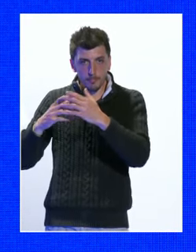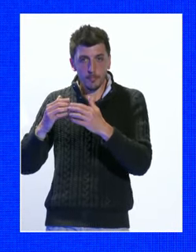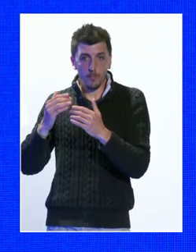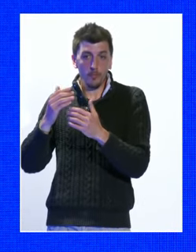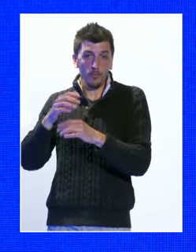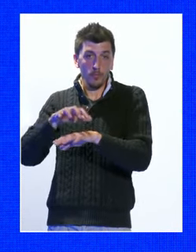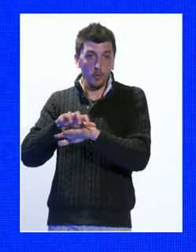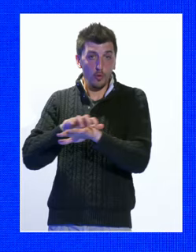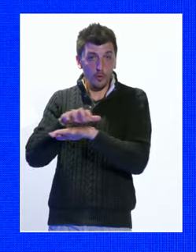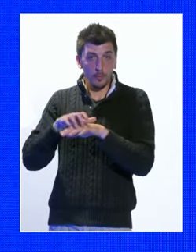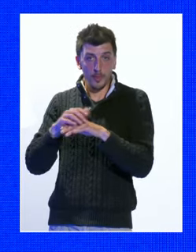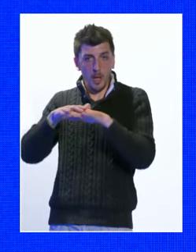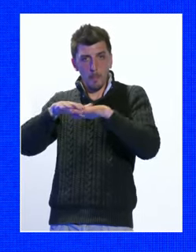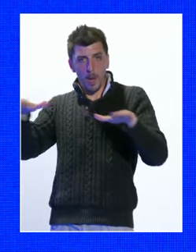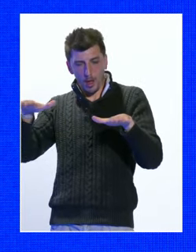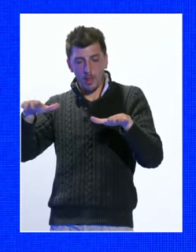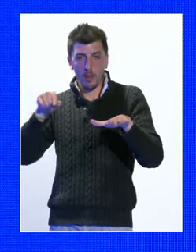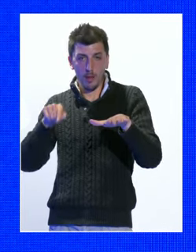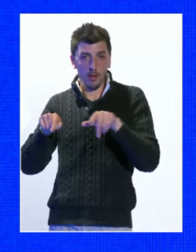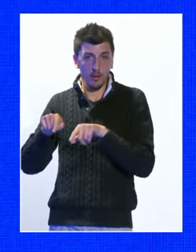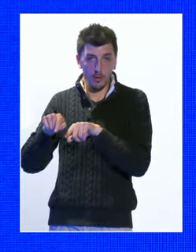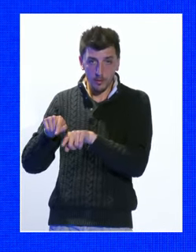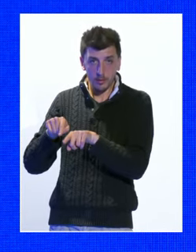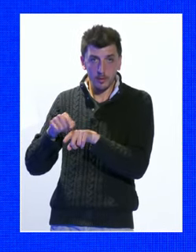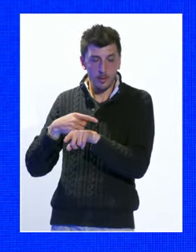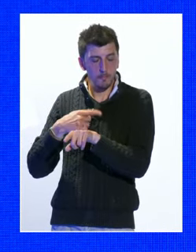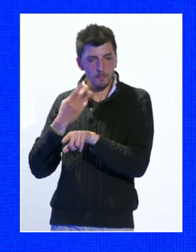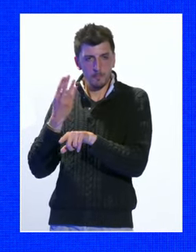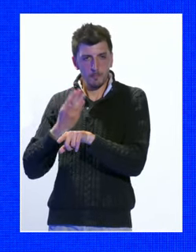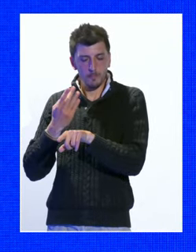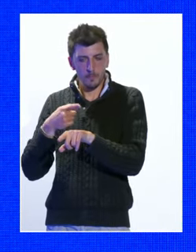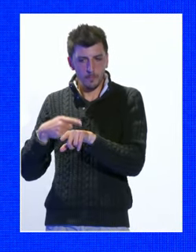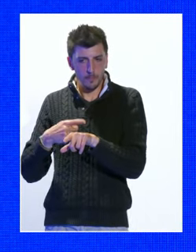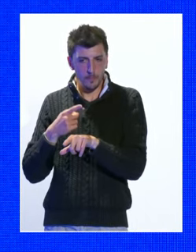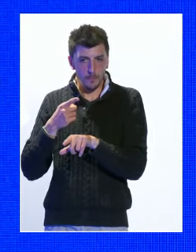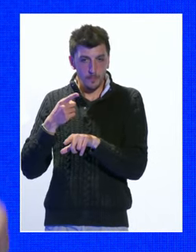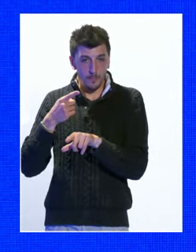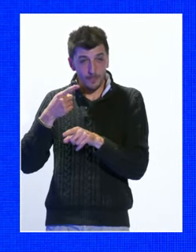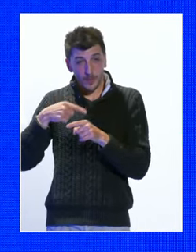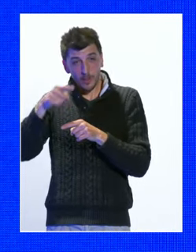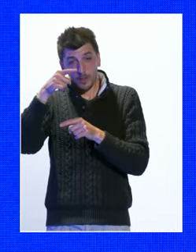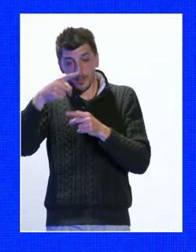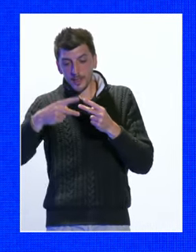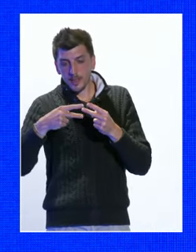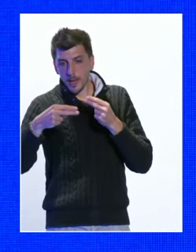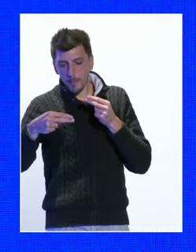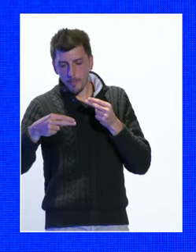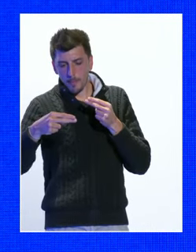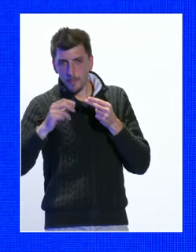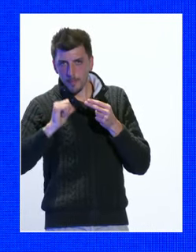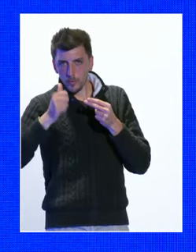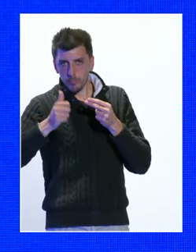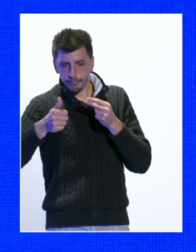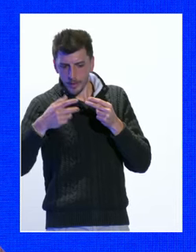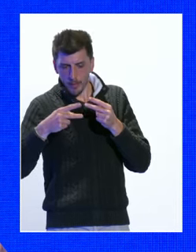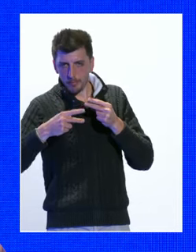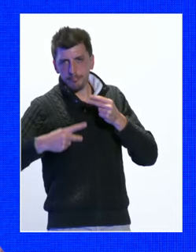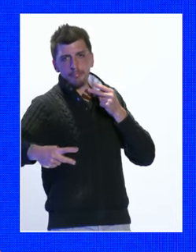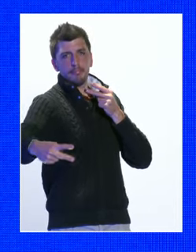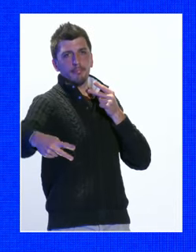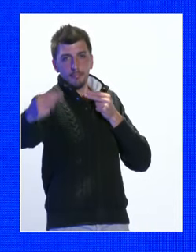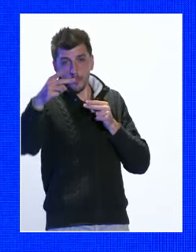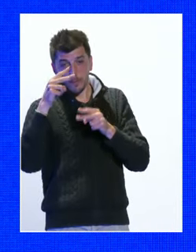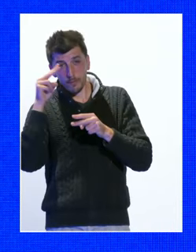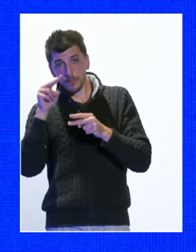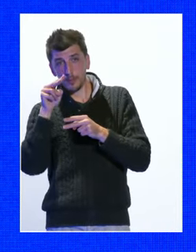je suis persuadé que cette nécessité d'introduire le long terme dans notre vision